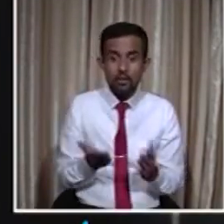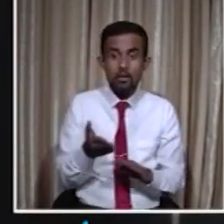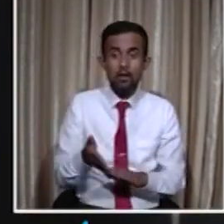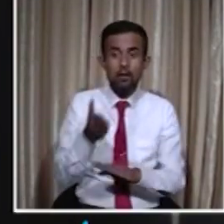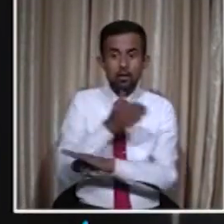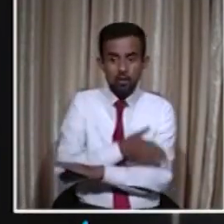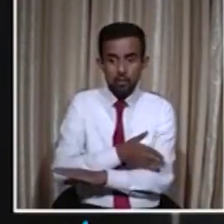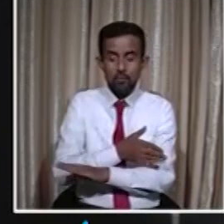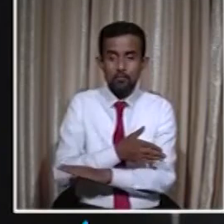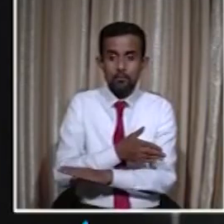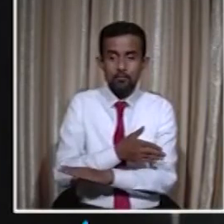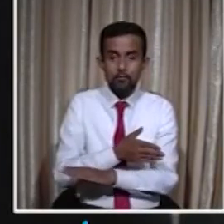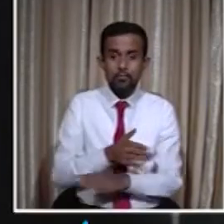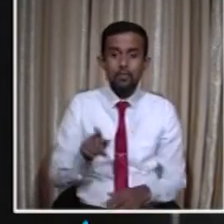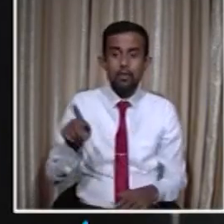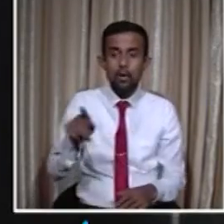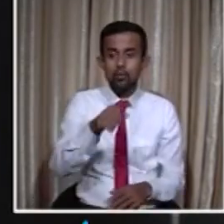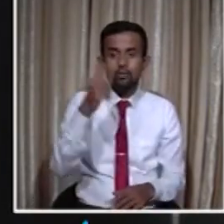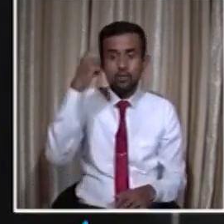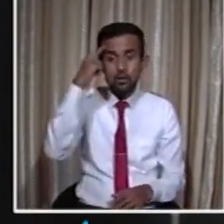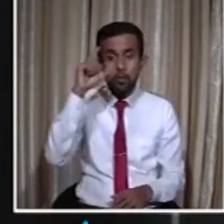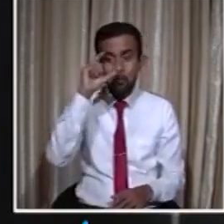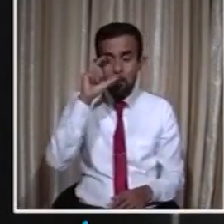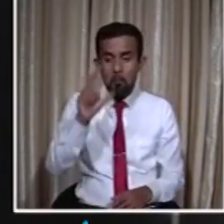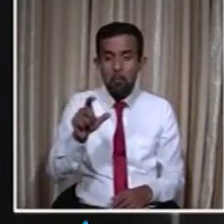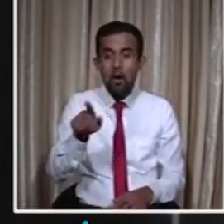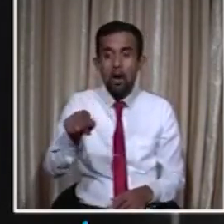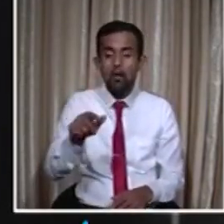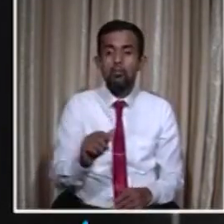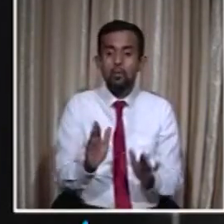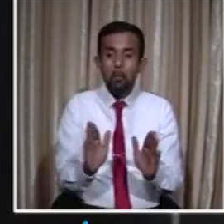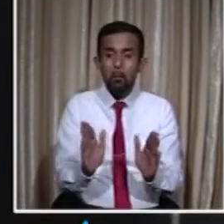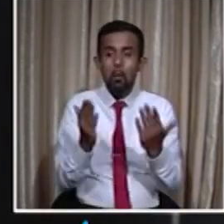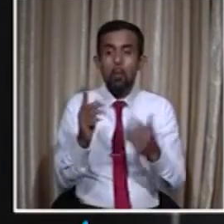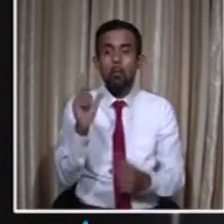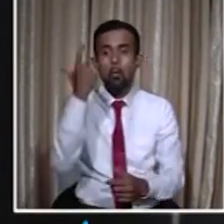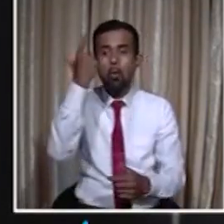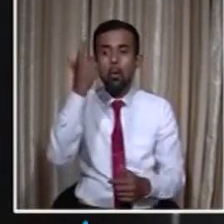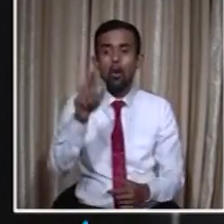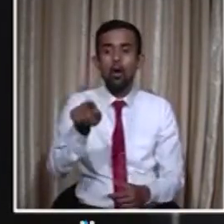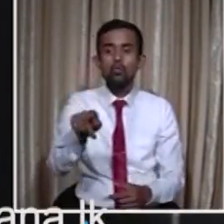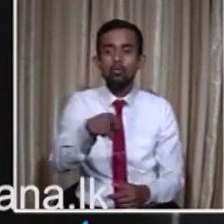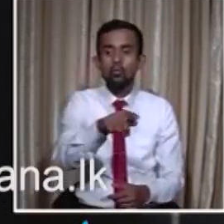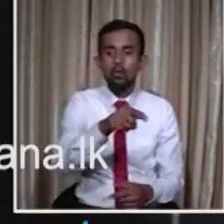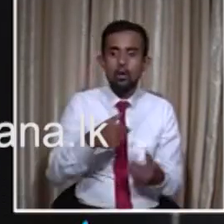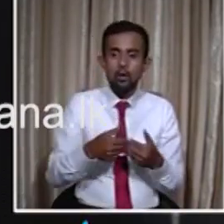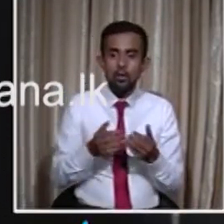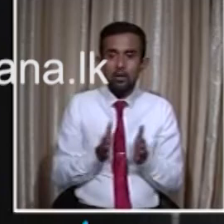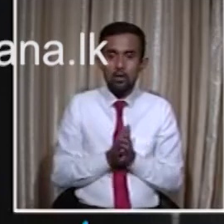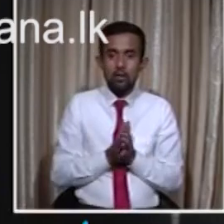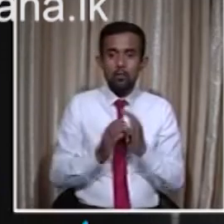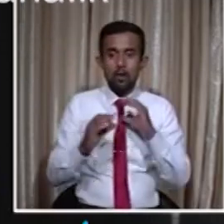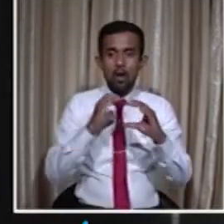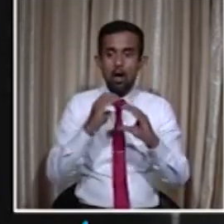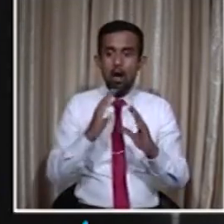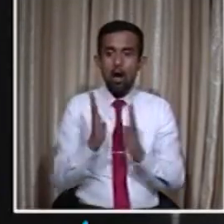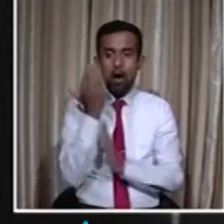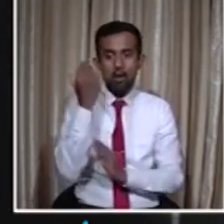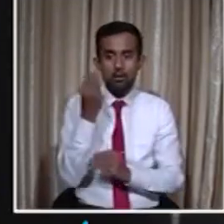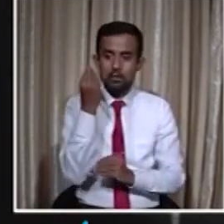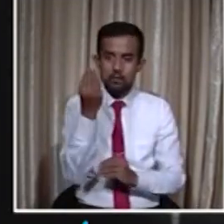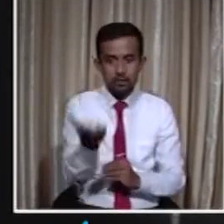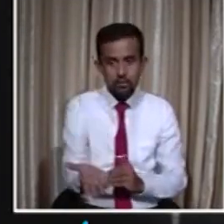ඉස්සෙල්ලා කවුරුත් හිතලා බලන්න ඕනේ මේක කවුද ඇති කරේ කියලා. තමන්ට භාෂණයේ අයිතිය දීලා තියෙනවා නම්,